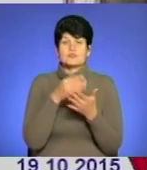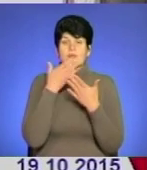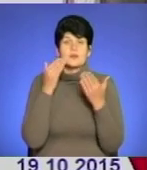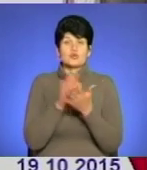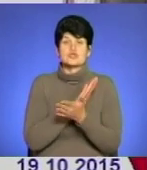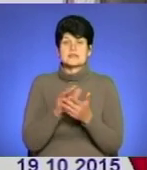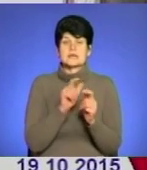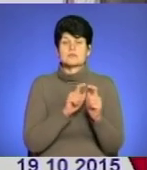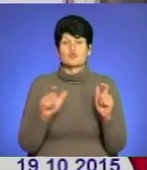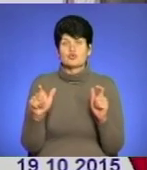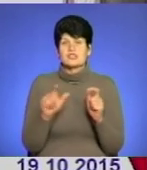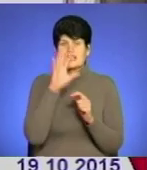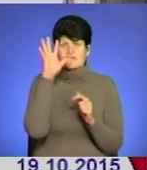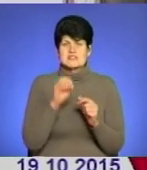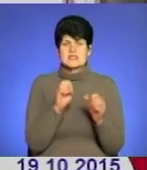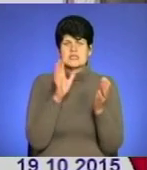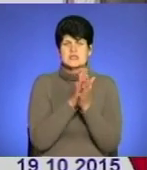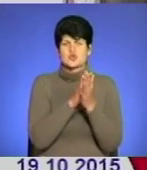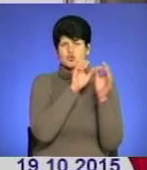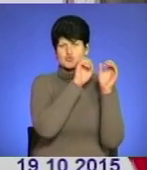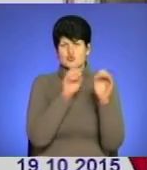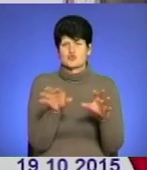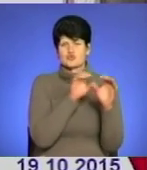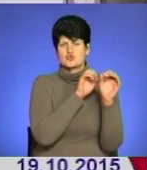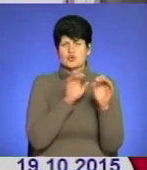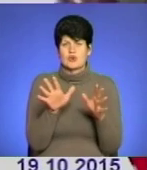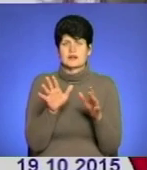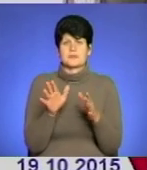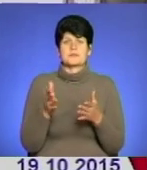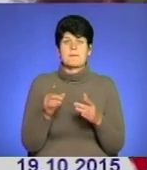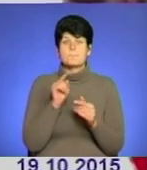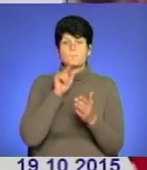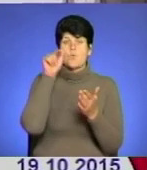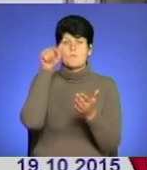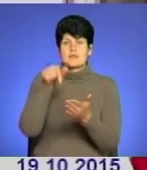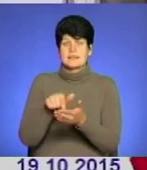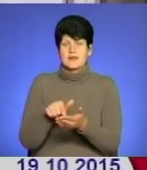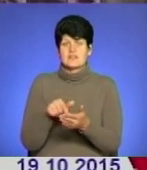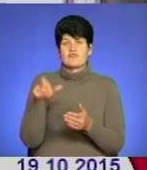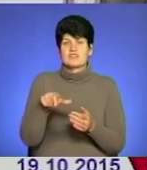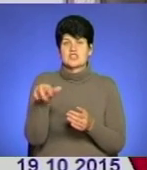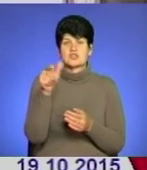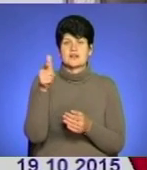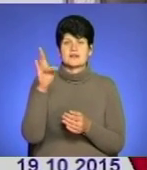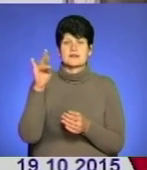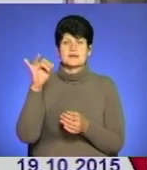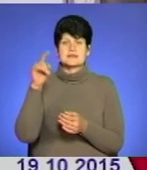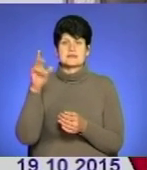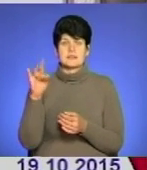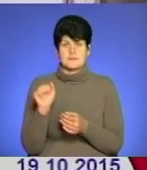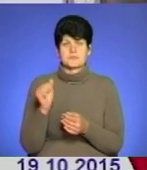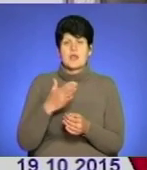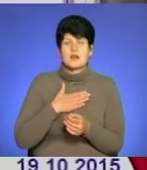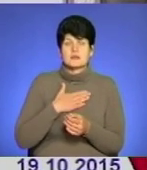очисних споруд, а відповідно всі стоки практично частково очищені, потрапляли безпосередньо в річку Гнізна. Наша